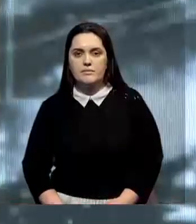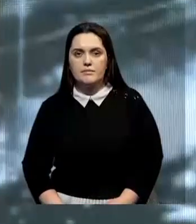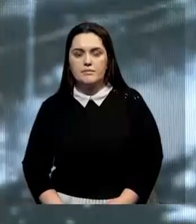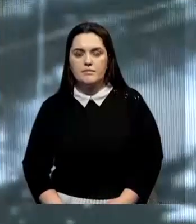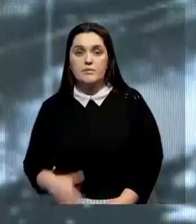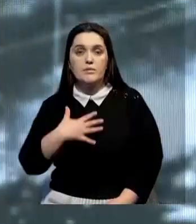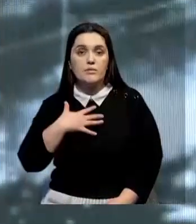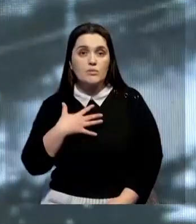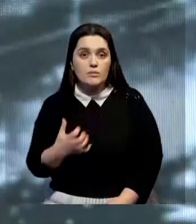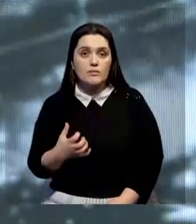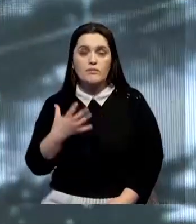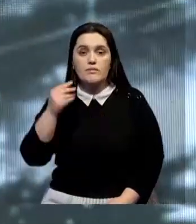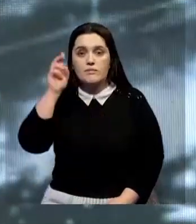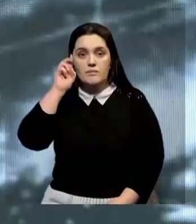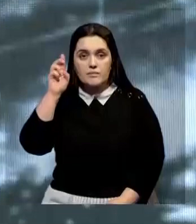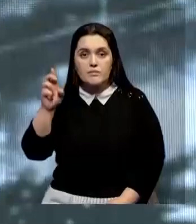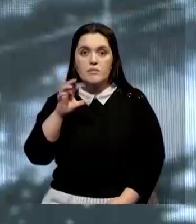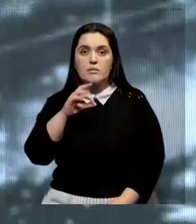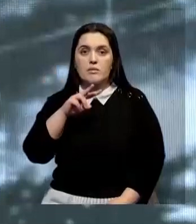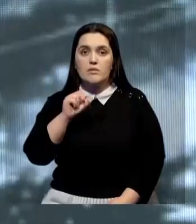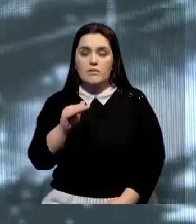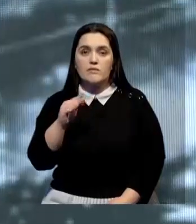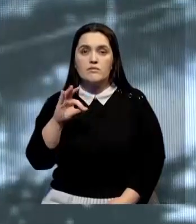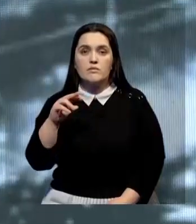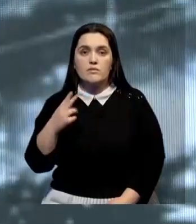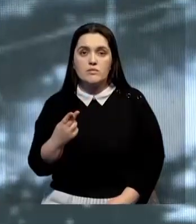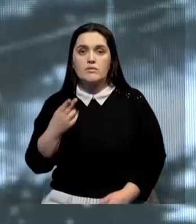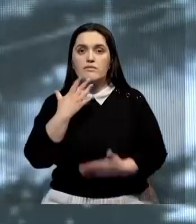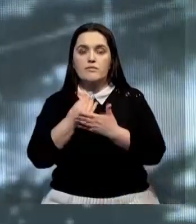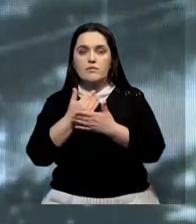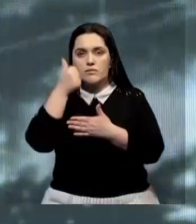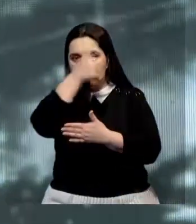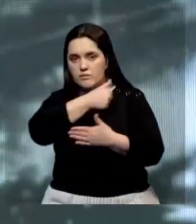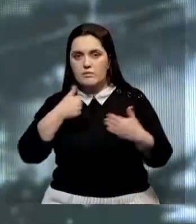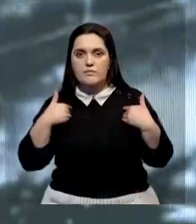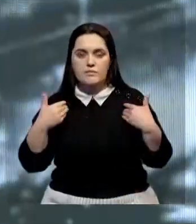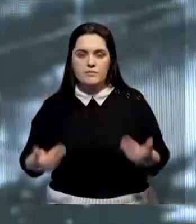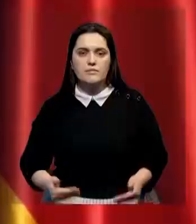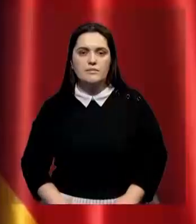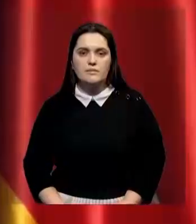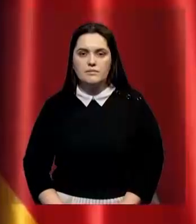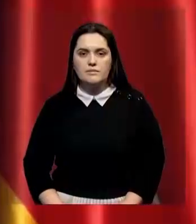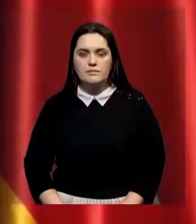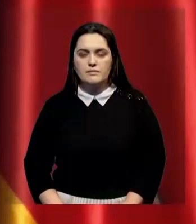Об усилиях своей страны в этом вопросе Олаф Шольц отметил и в своем новогоднем поздравлении.